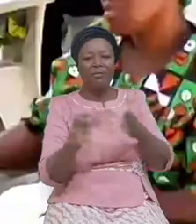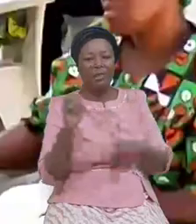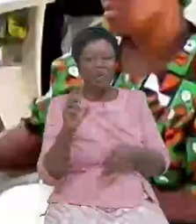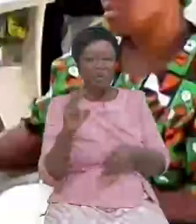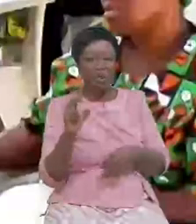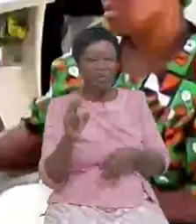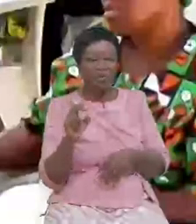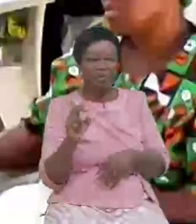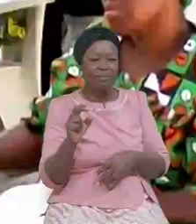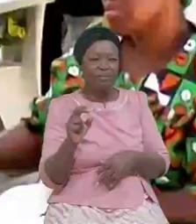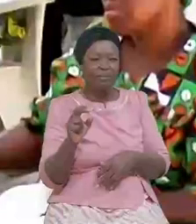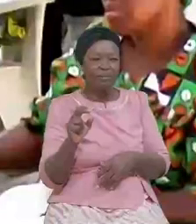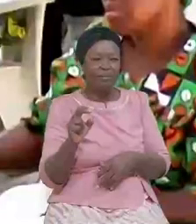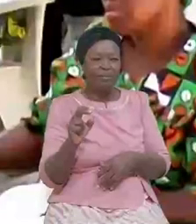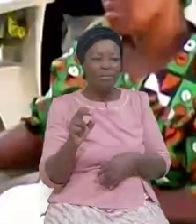Le verset